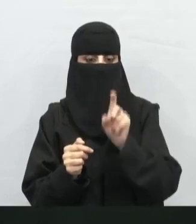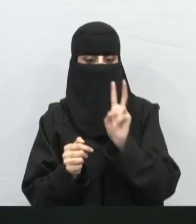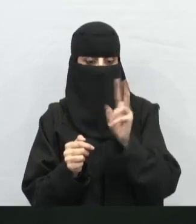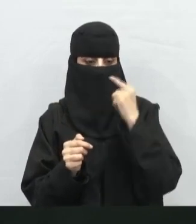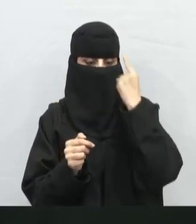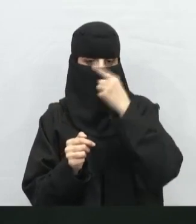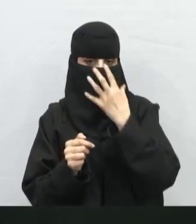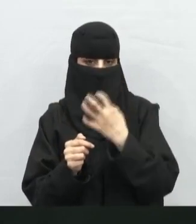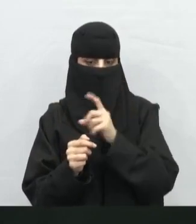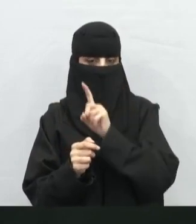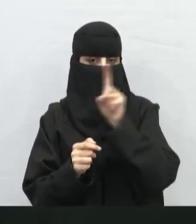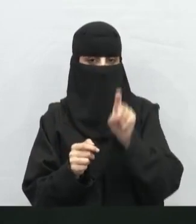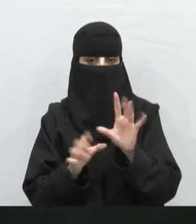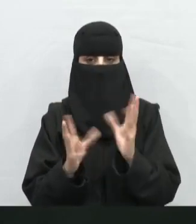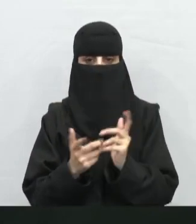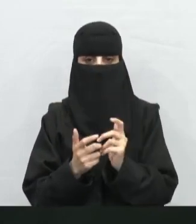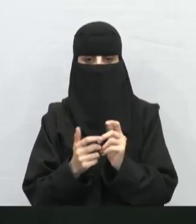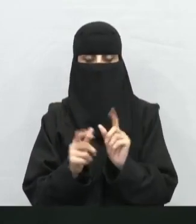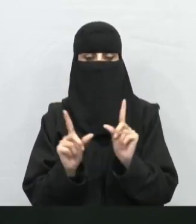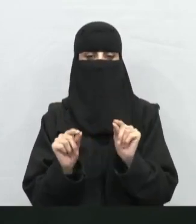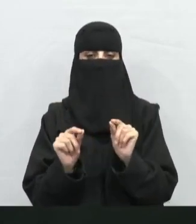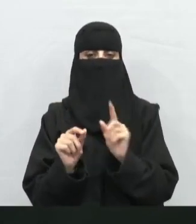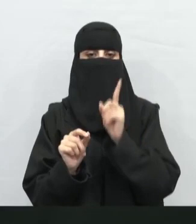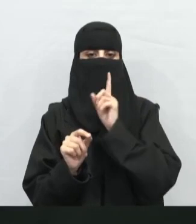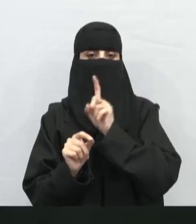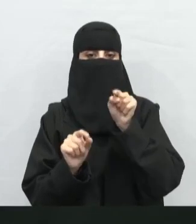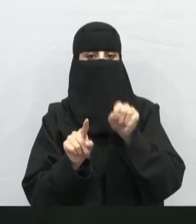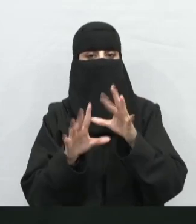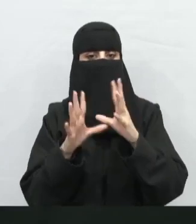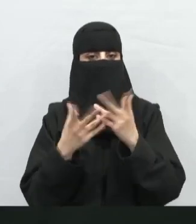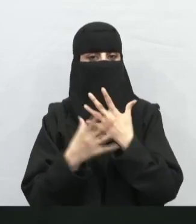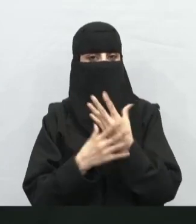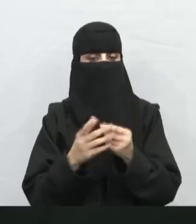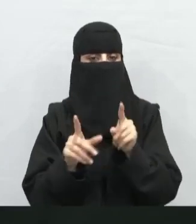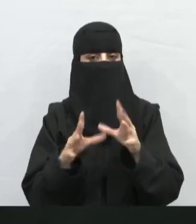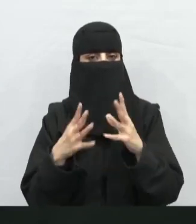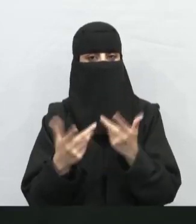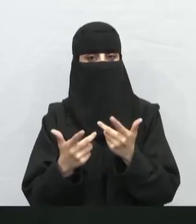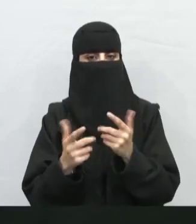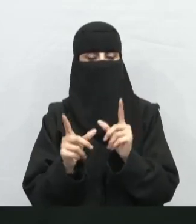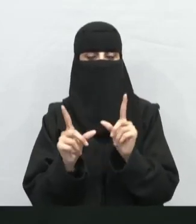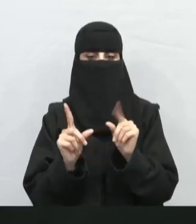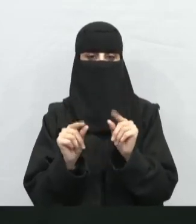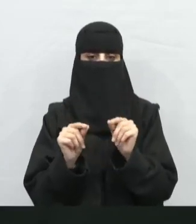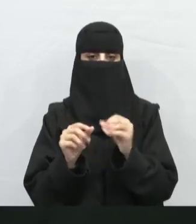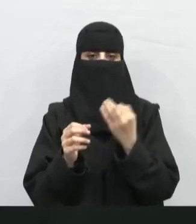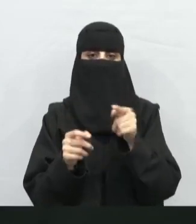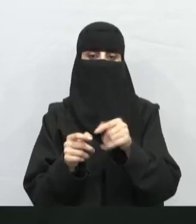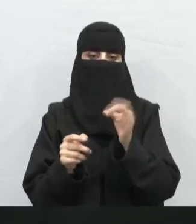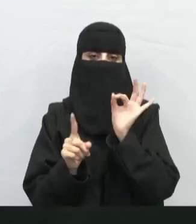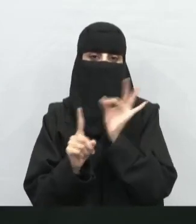ما بك احسنتم ما بك يا بني اريد منكم ان تقراوا وتركزوا في القراءه